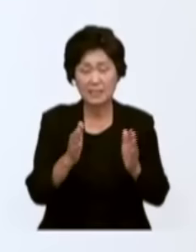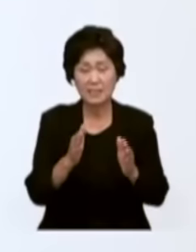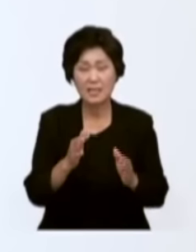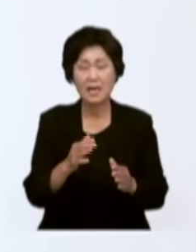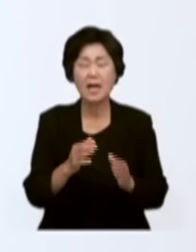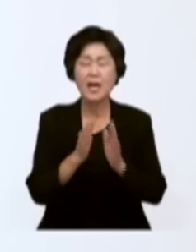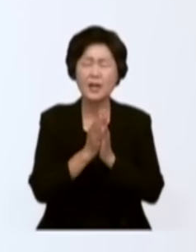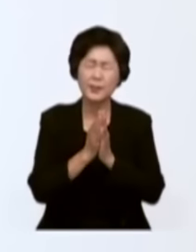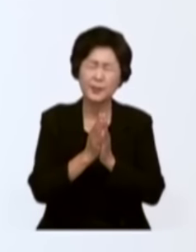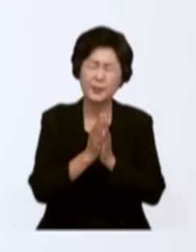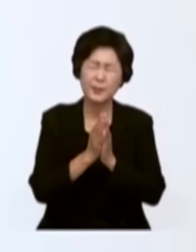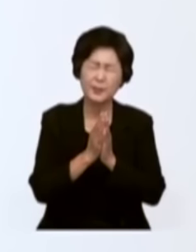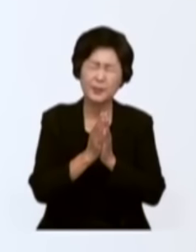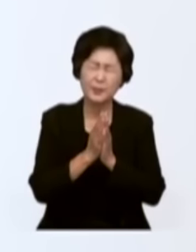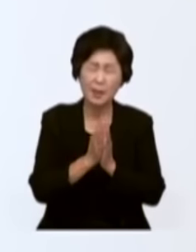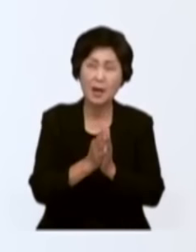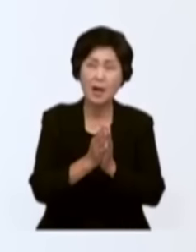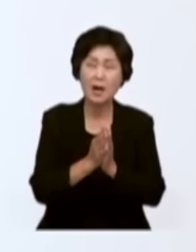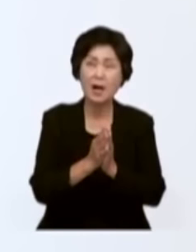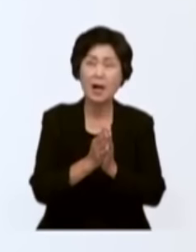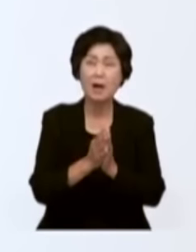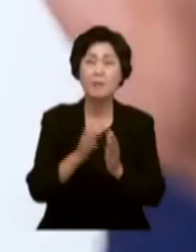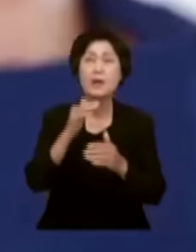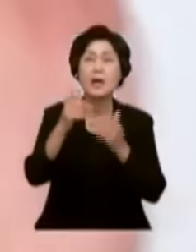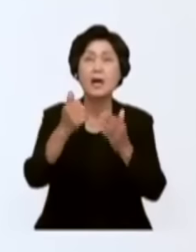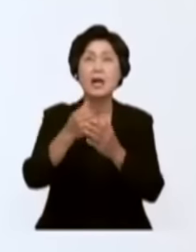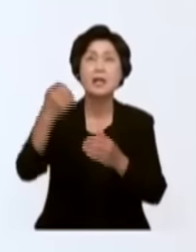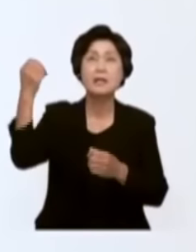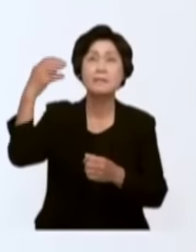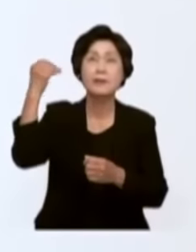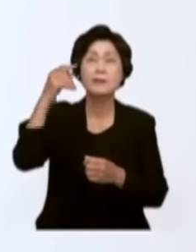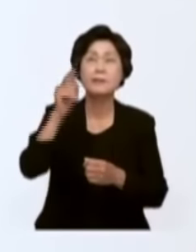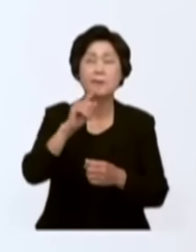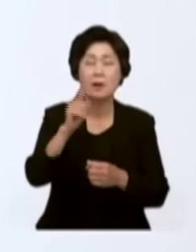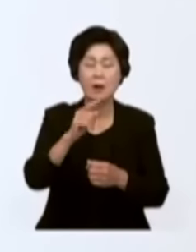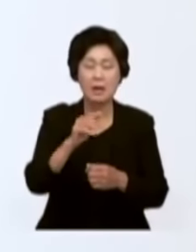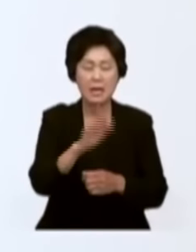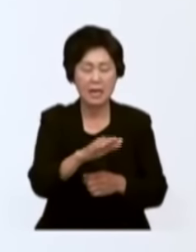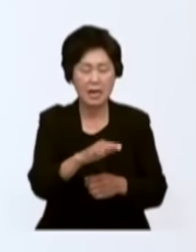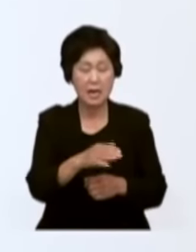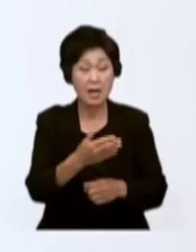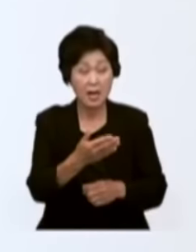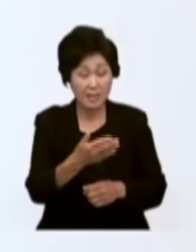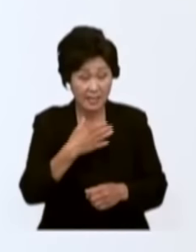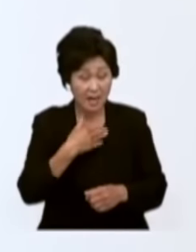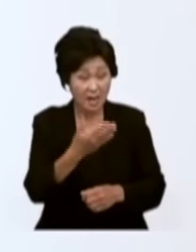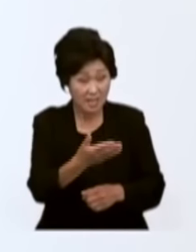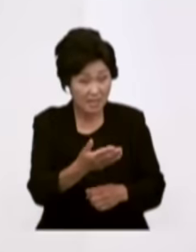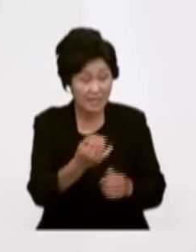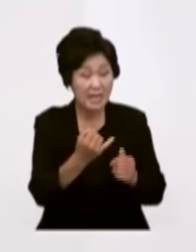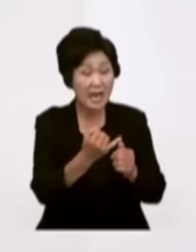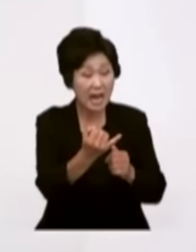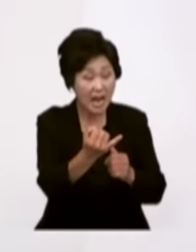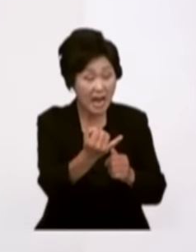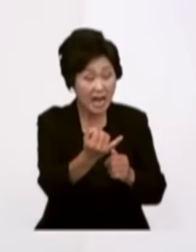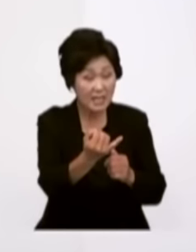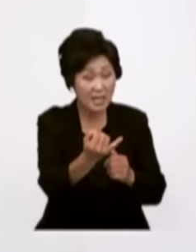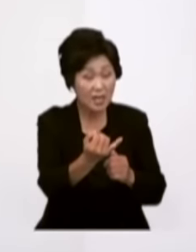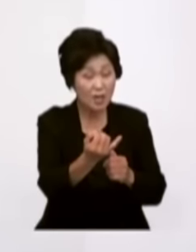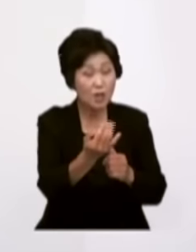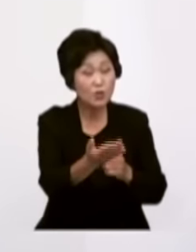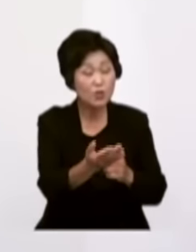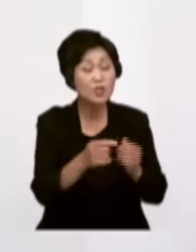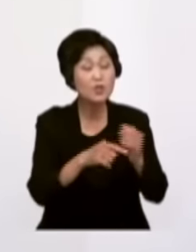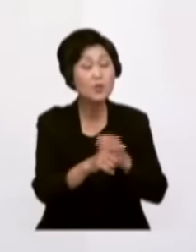영구야. 내가 그래서 네 안에 보낸 이유가 뭔데? 이런 생각 너 자꾸 너 나를 멀리하니까 그런 거 아니야? 봐.